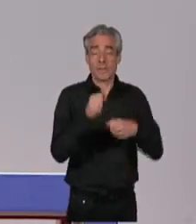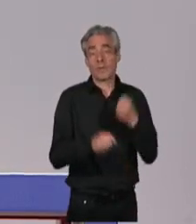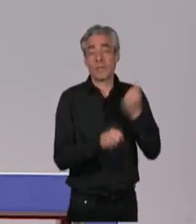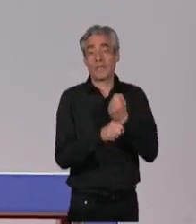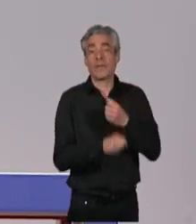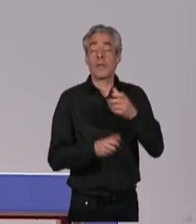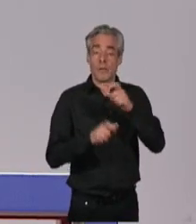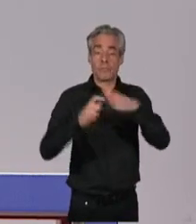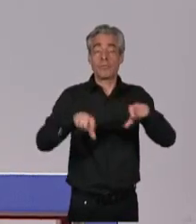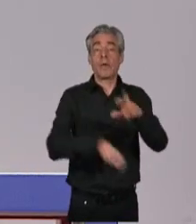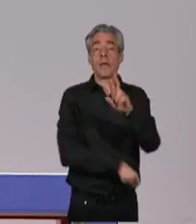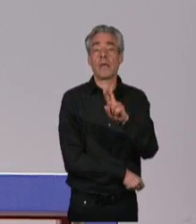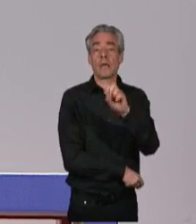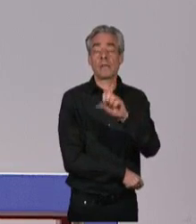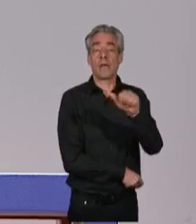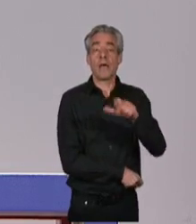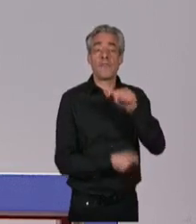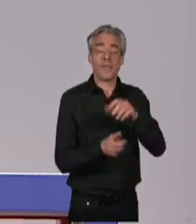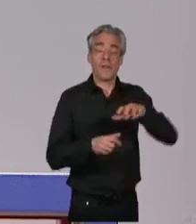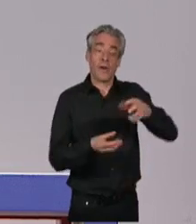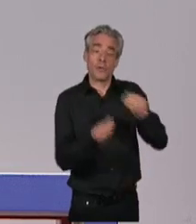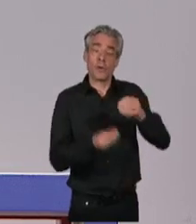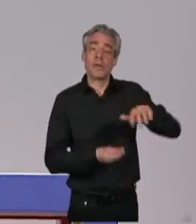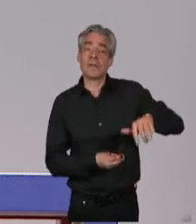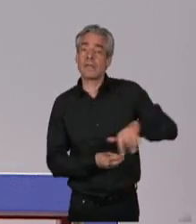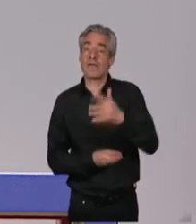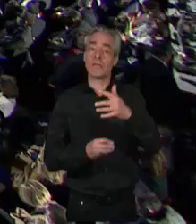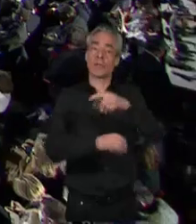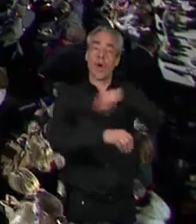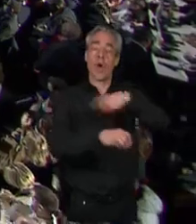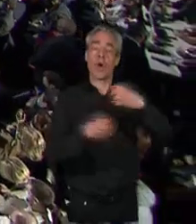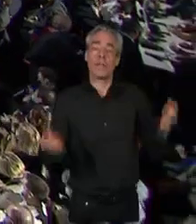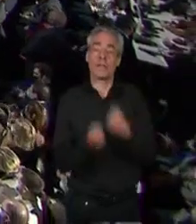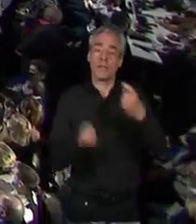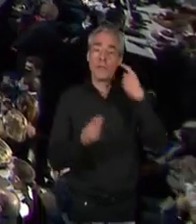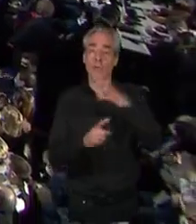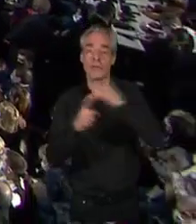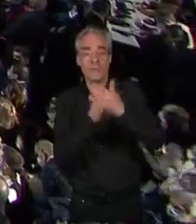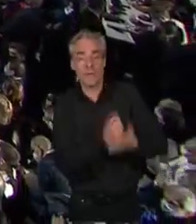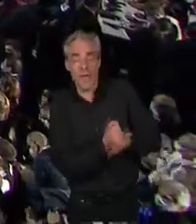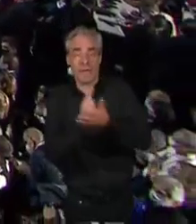chaque semaine 15 heures d'activité à la société.